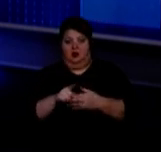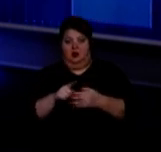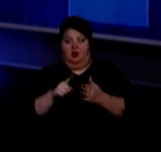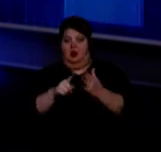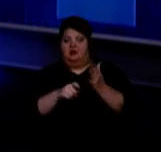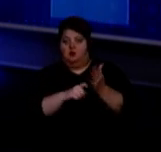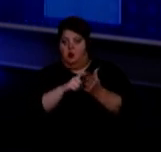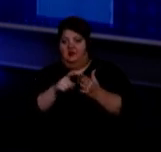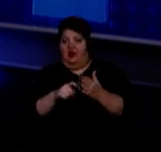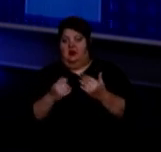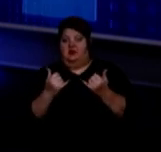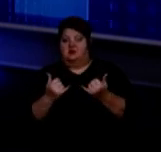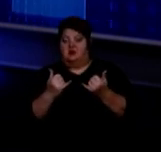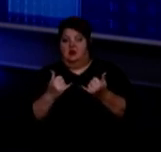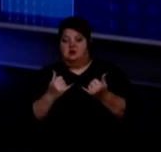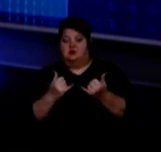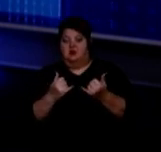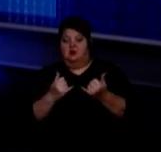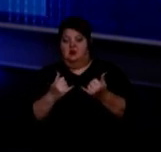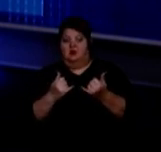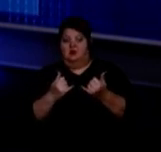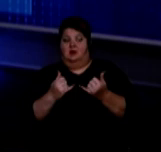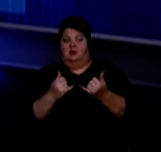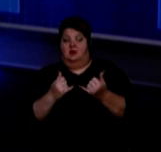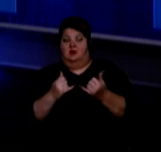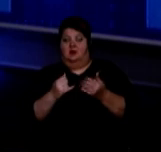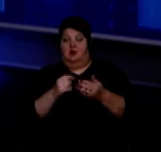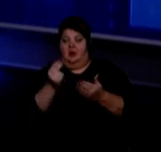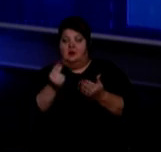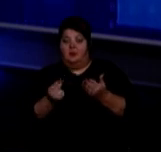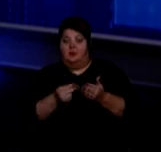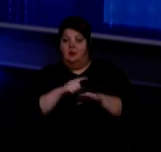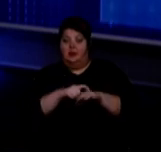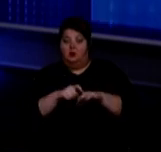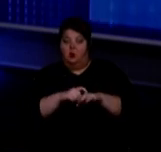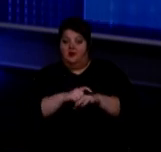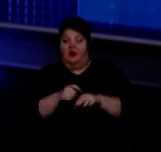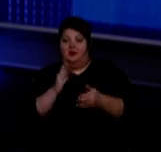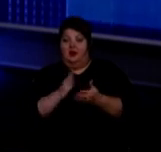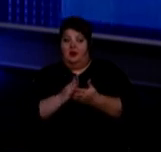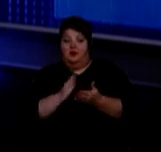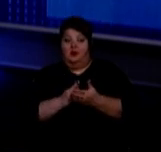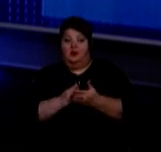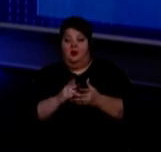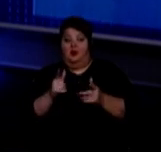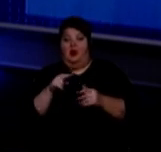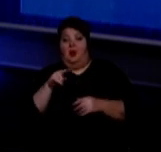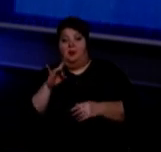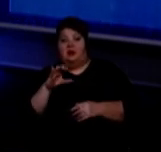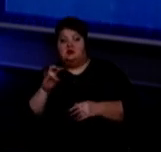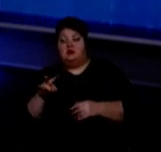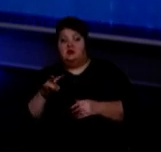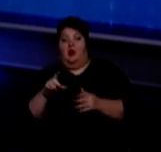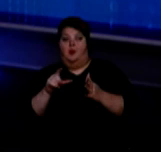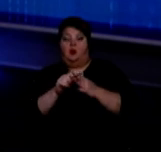Татуювання, це зараз також, якщо ми агітуємо молодь, ми собі знаємо, що зараз це розповсюджено. Татуювання, пірсінги, проколювання